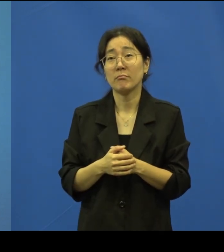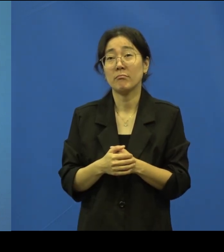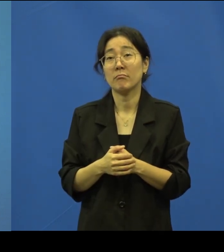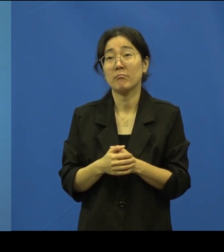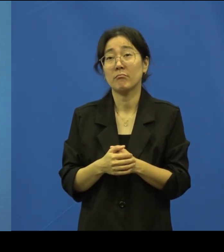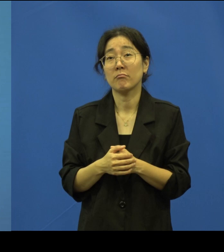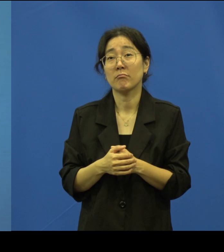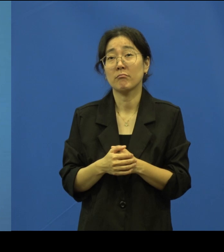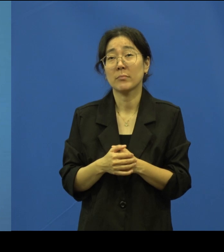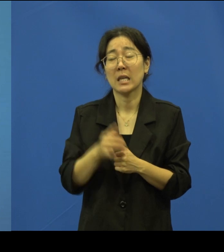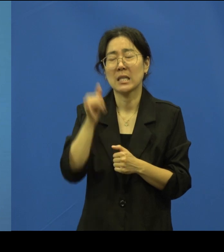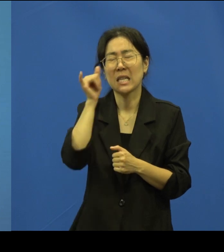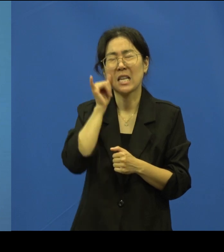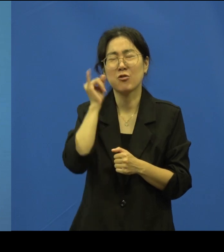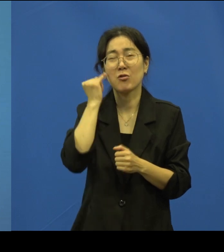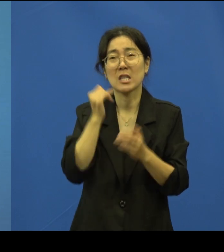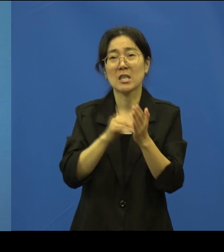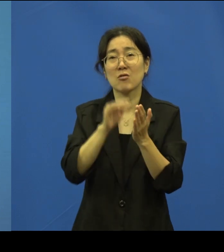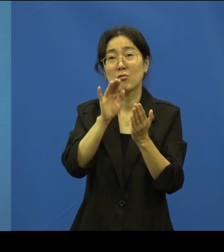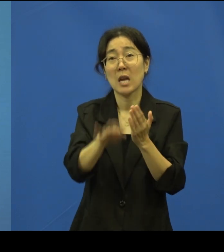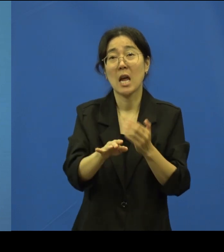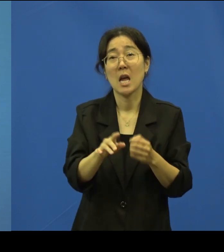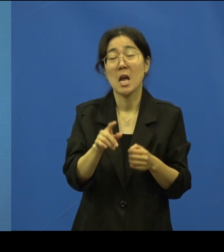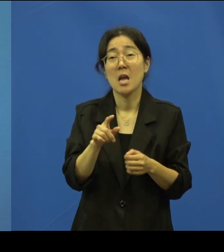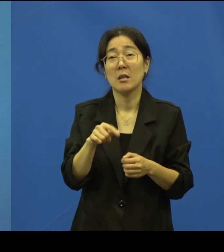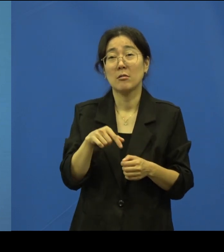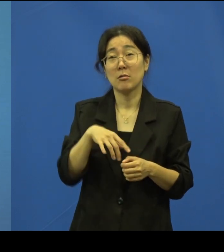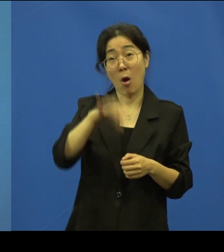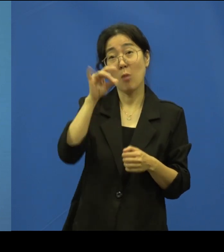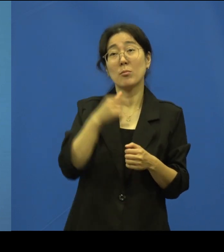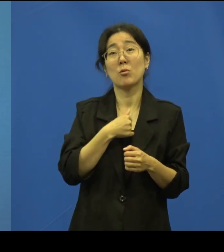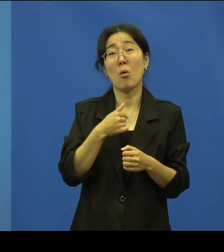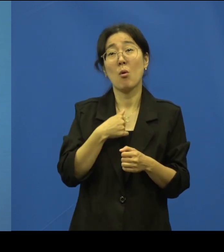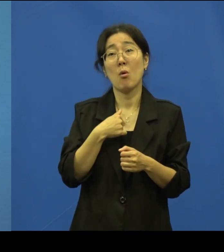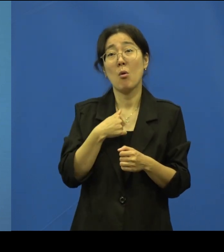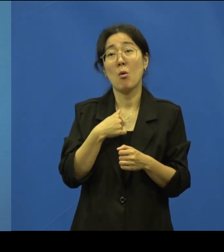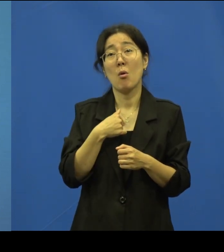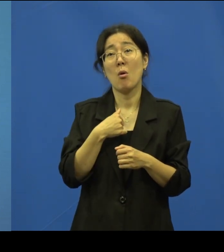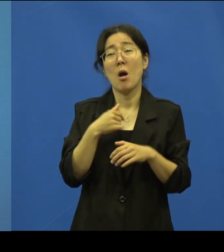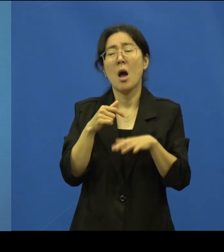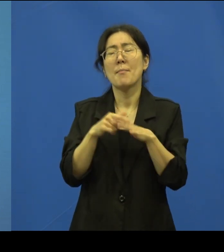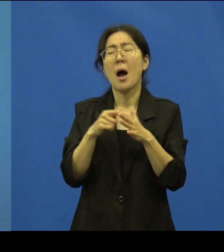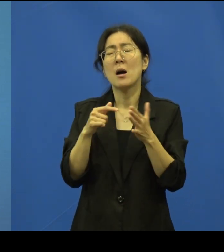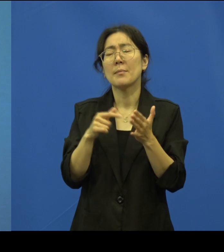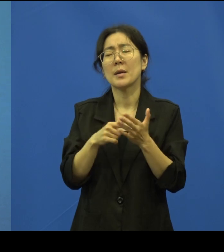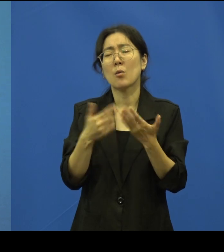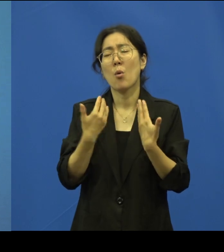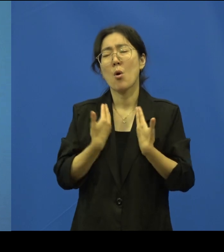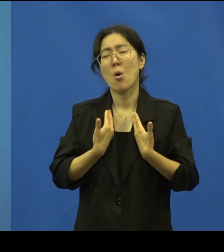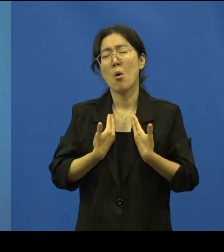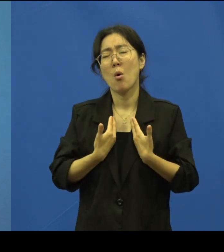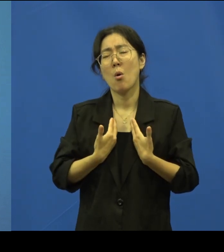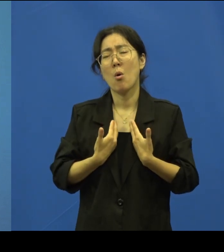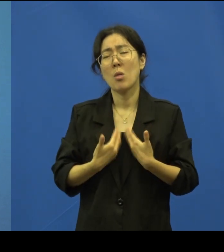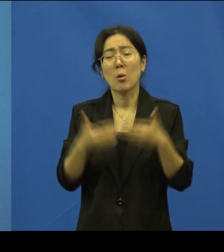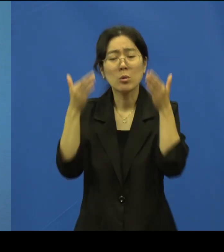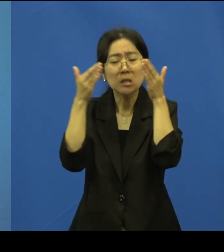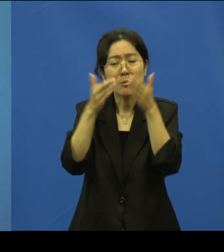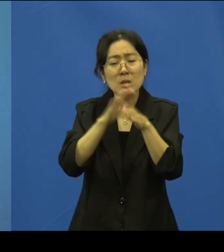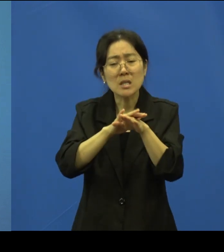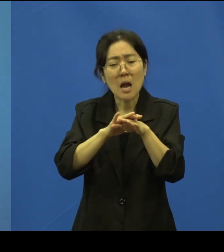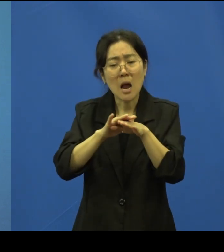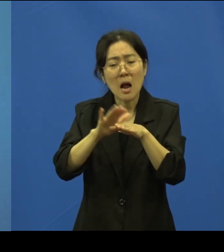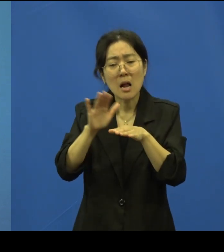사춘기 이후로 처음으로 자기가 이렇게 마음이 고요하고 이렇게 집중이 잘